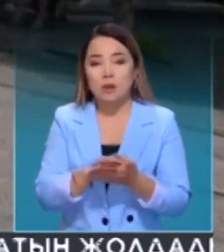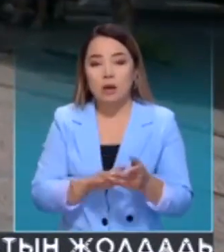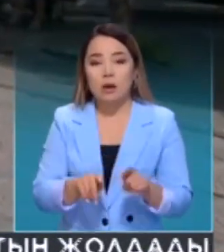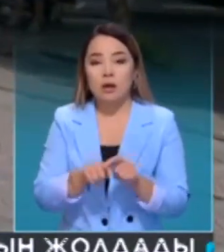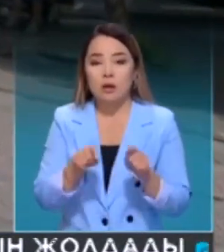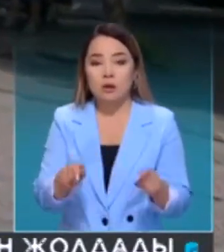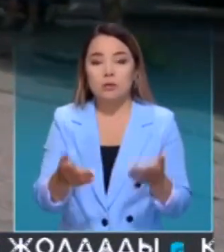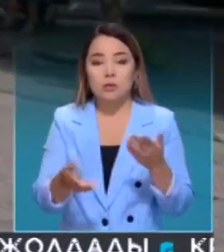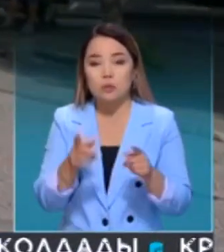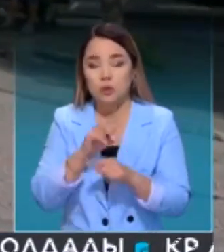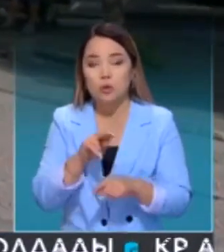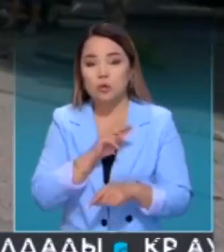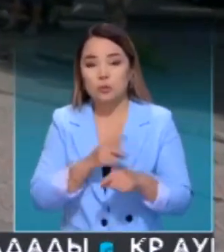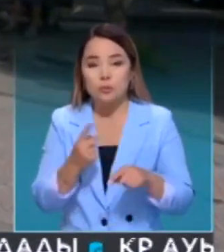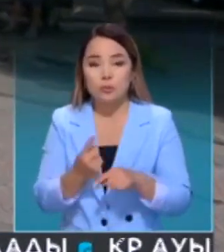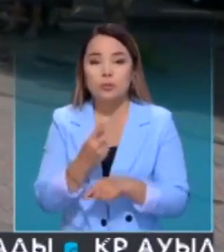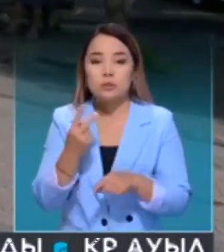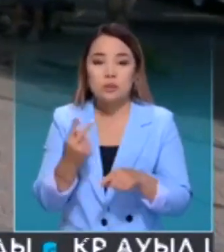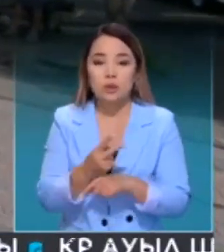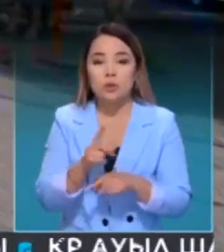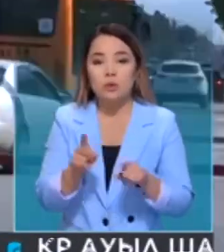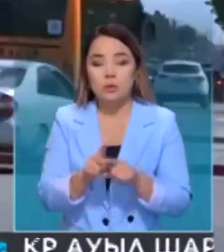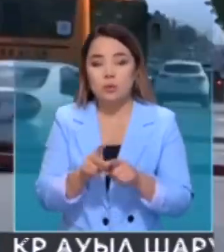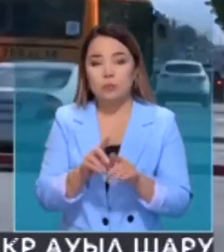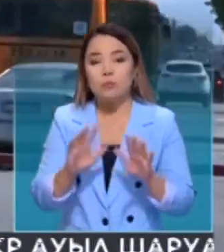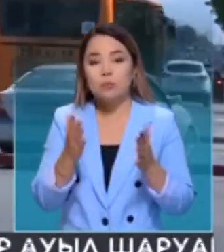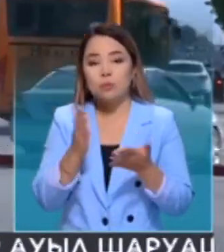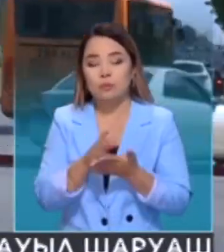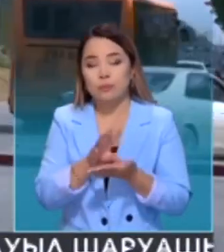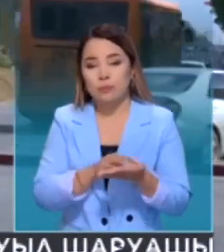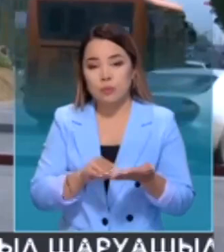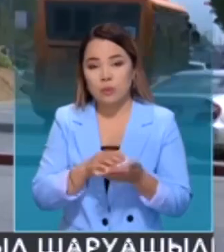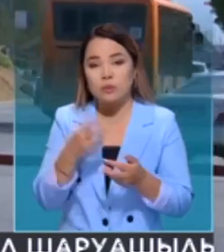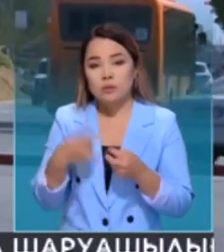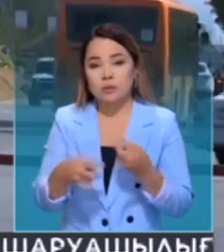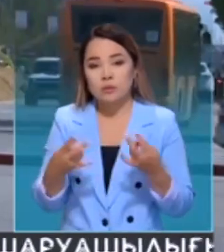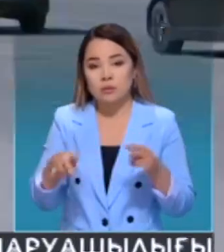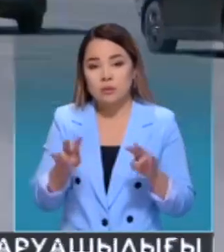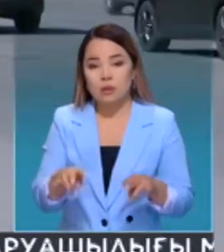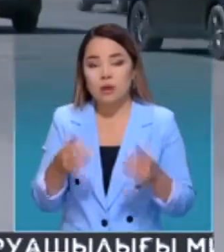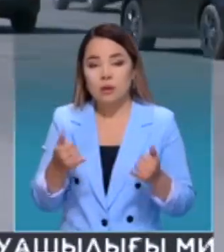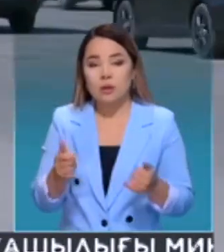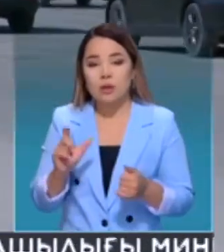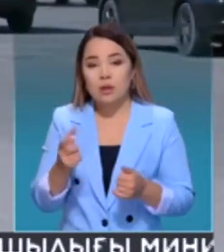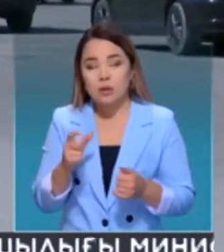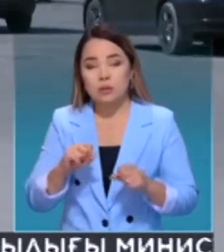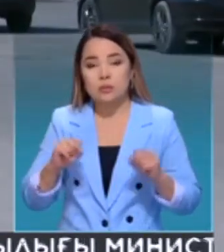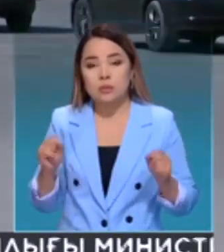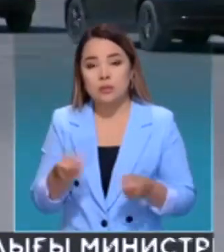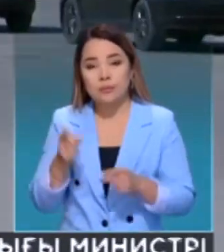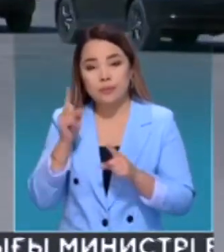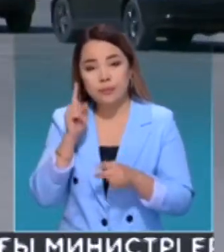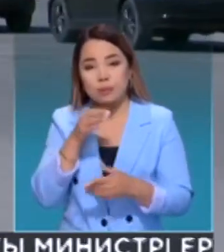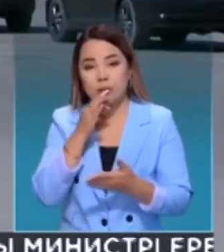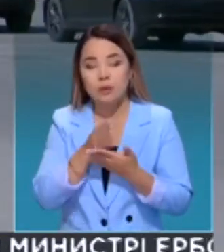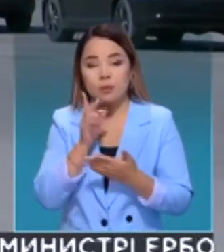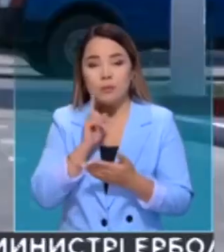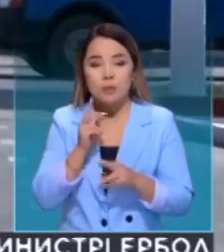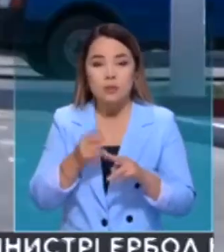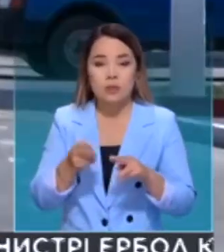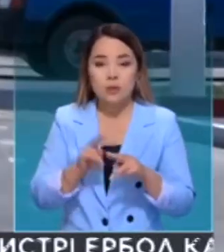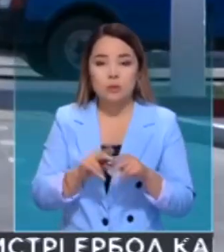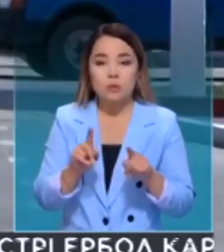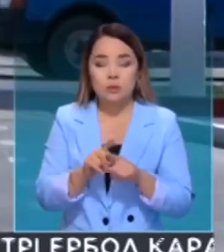ашып жүрмесе бір жұмыс екі жұмыс болып кетпесе сол ғой. Бұл сұрақтың жауабын Екібастұздықтар қыс келгенде бір білет. Әзірге белгілісі